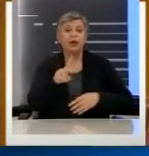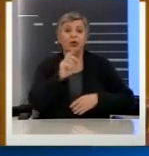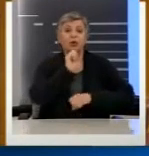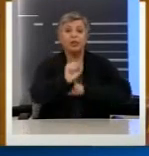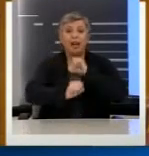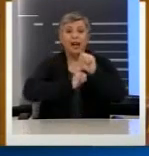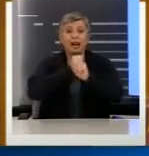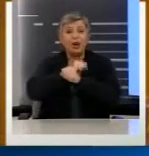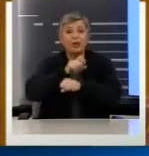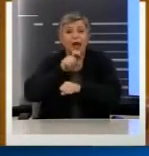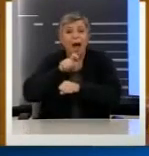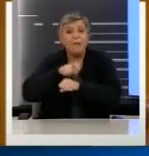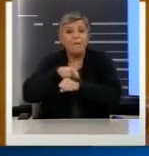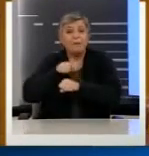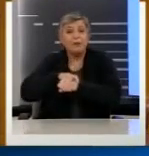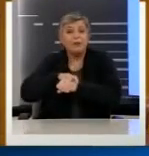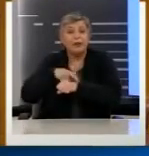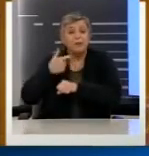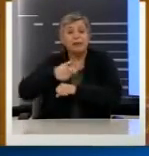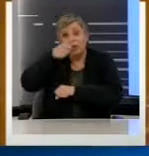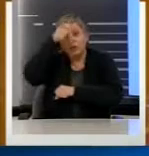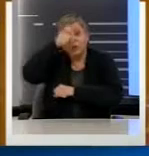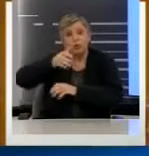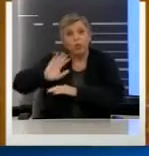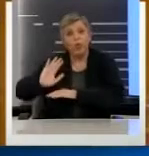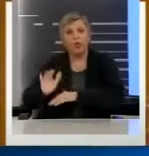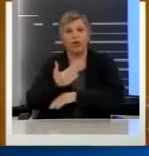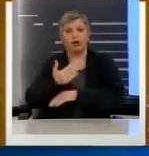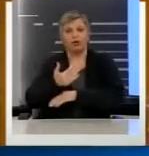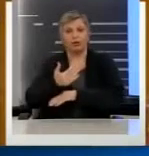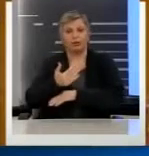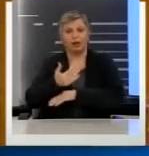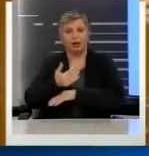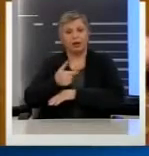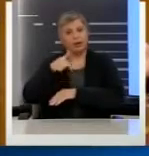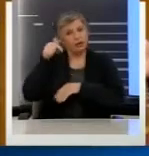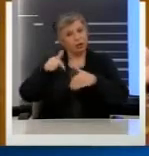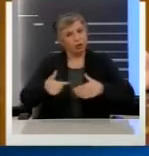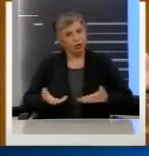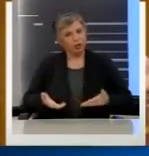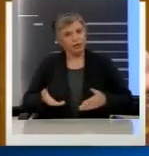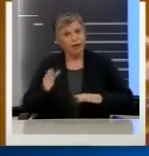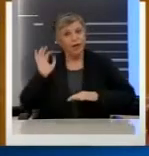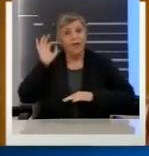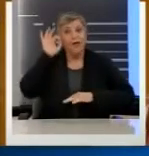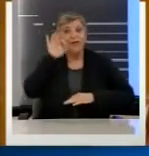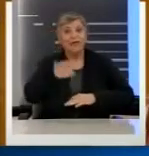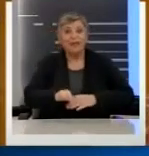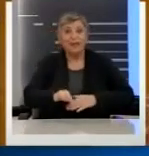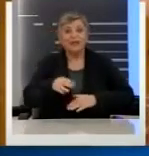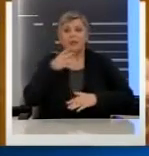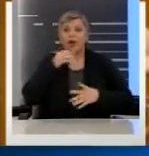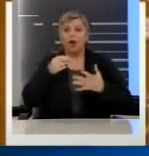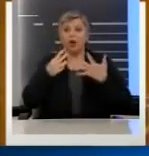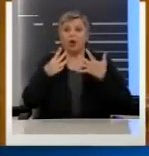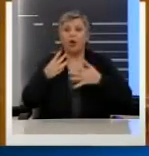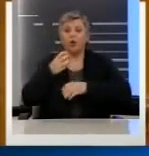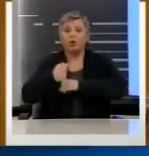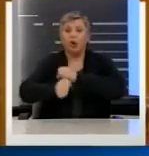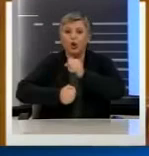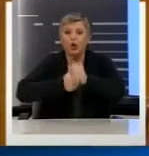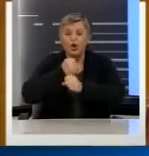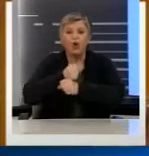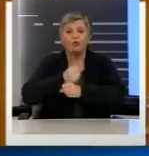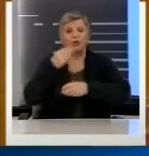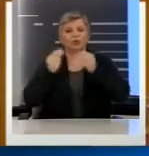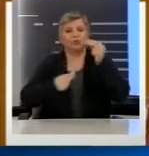και αυτή η χώρα που θα βγει να είναι μια φοβισμένη κοινωνία λόγω των 8 ετών της κρίσης, λόγω του τι έχει υποστεί ο